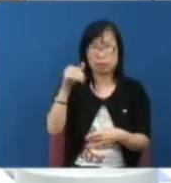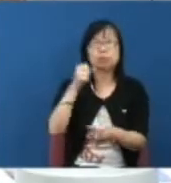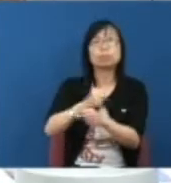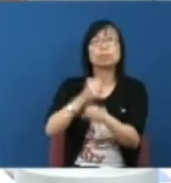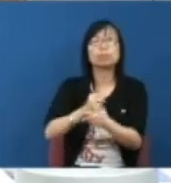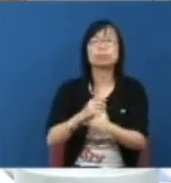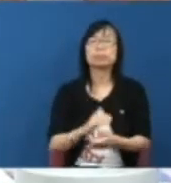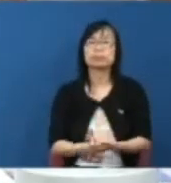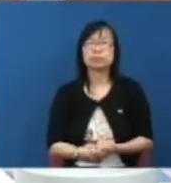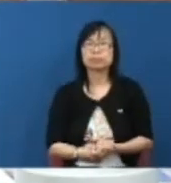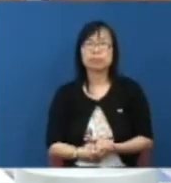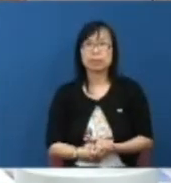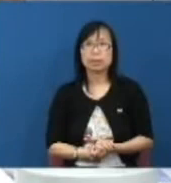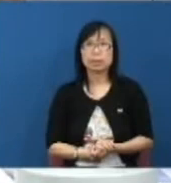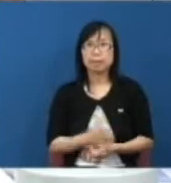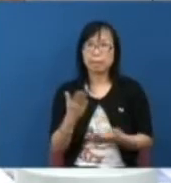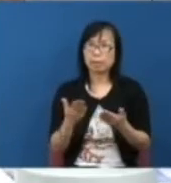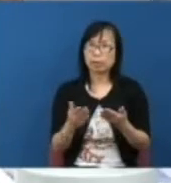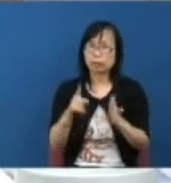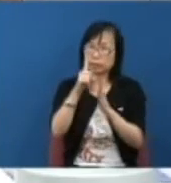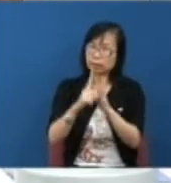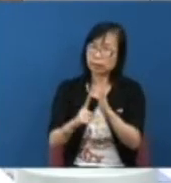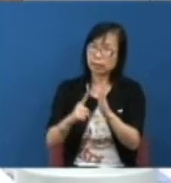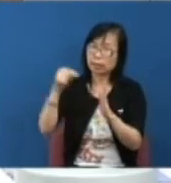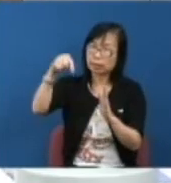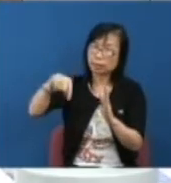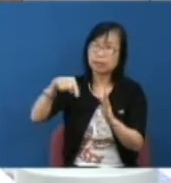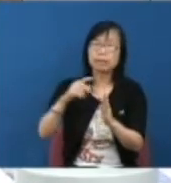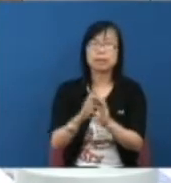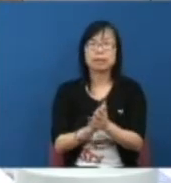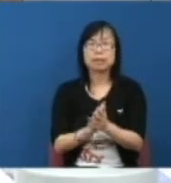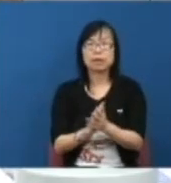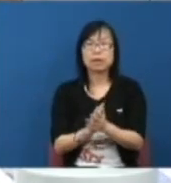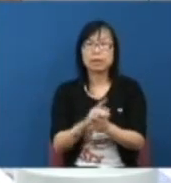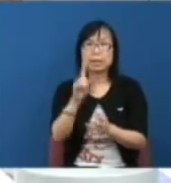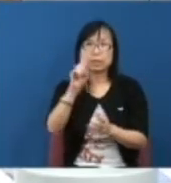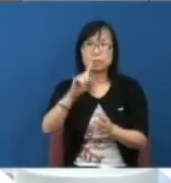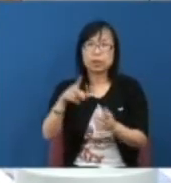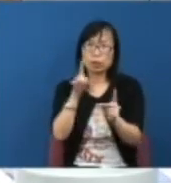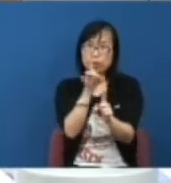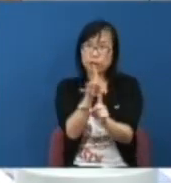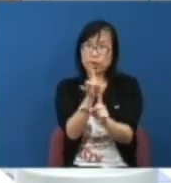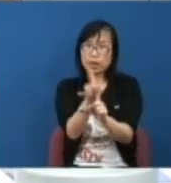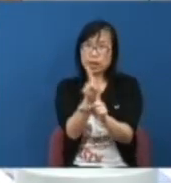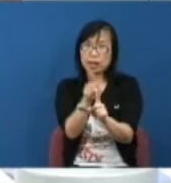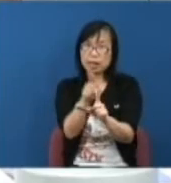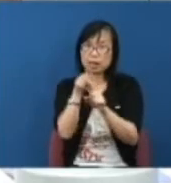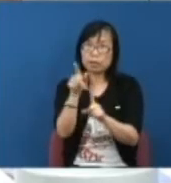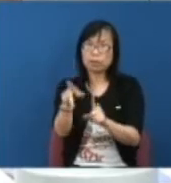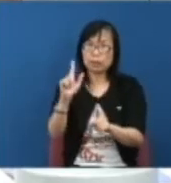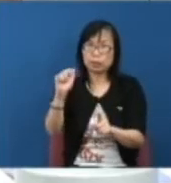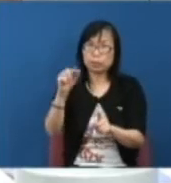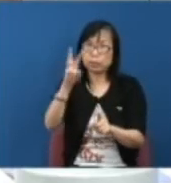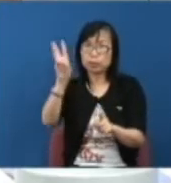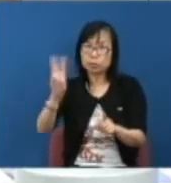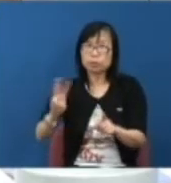方。去到比較低的部分呢，其實我們可以講緊怎樣去利用一些污水循環去做周